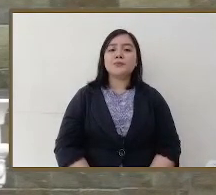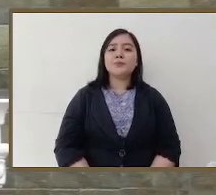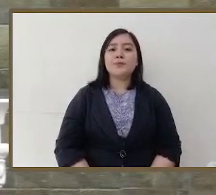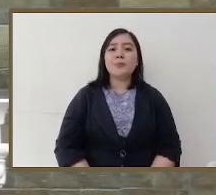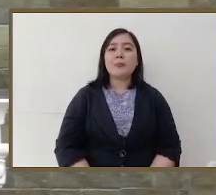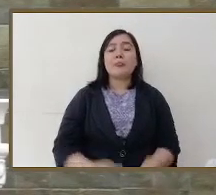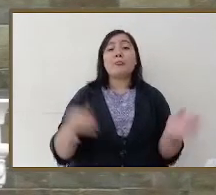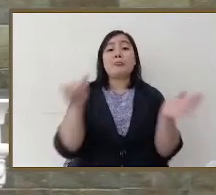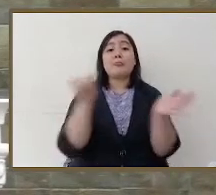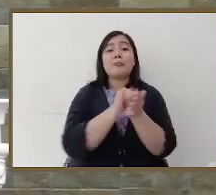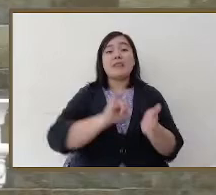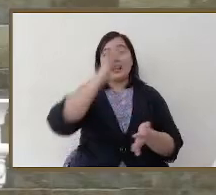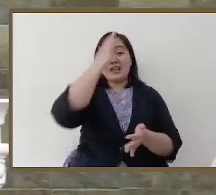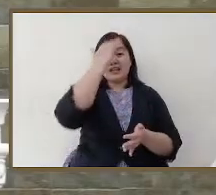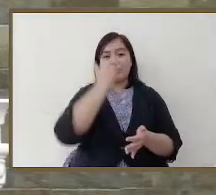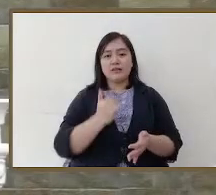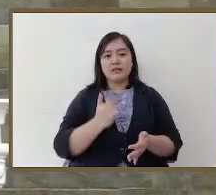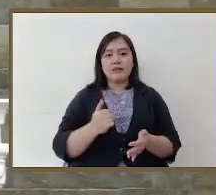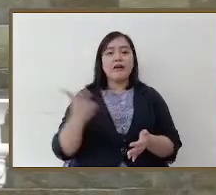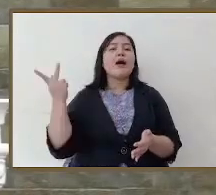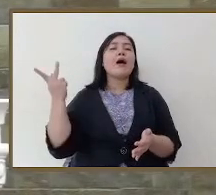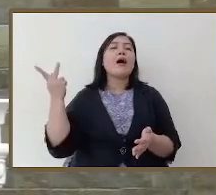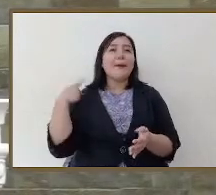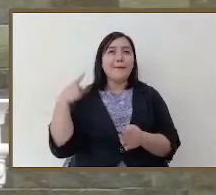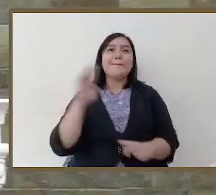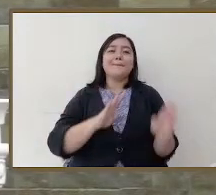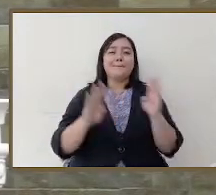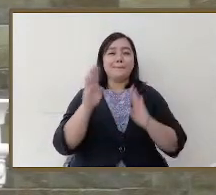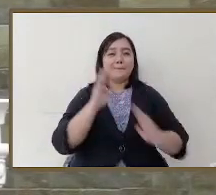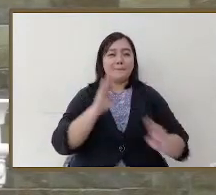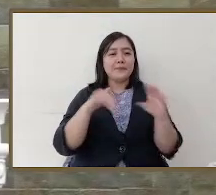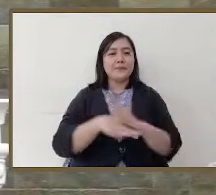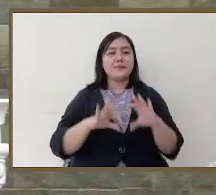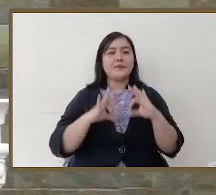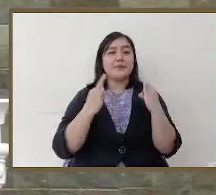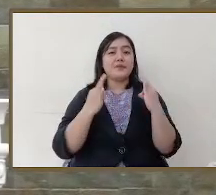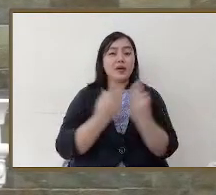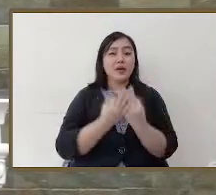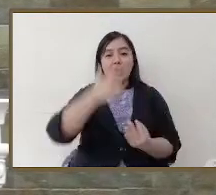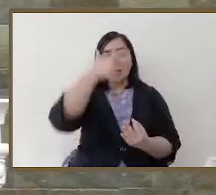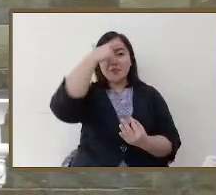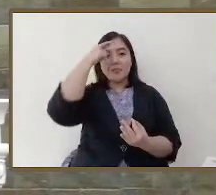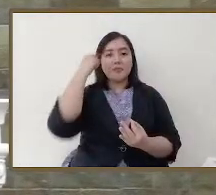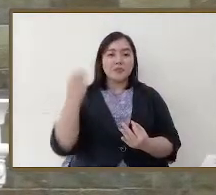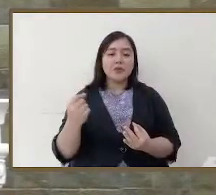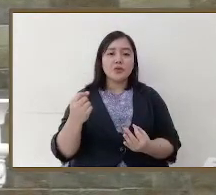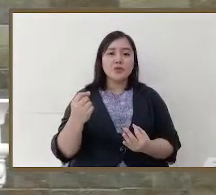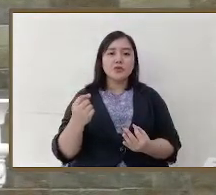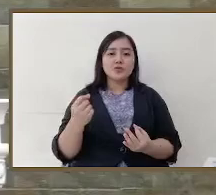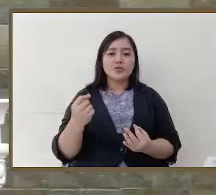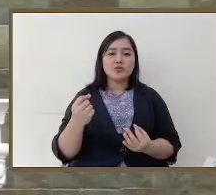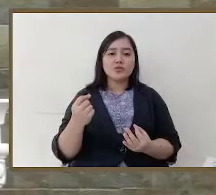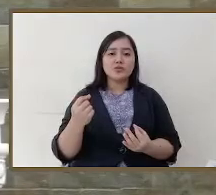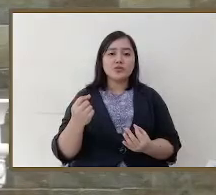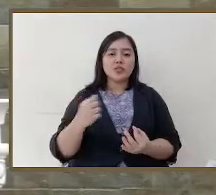Kaya nga ho, nagkakaroon ng malaking problema sa ating pamilya, kapatid, sapagkat hindi Diyos ang binibigay natin sa kanila.